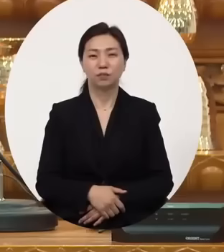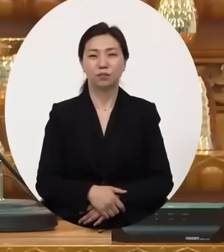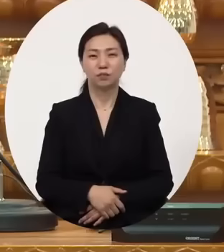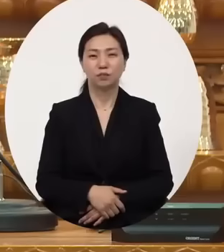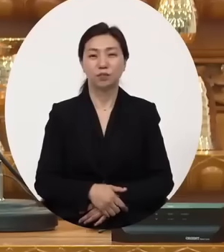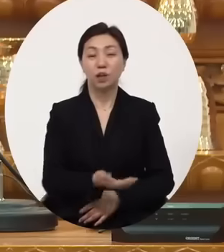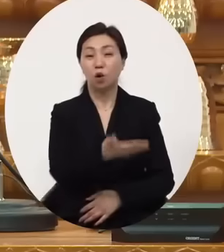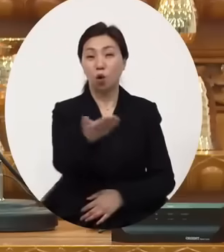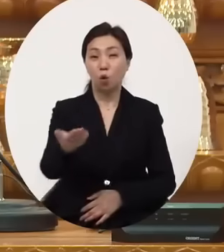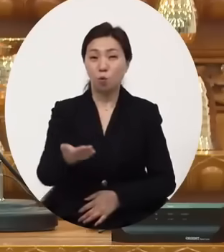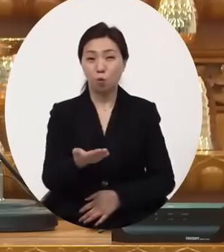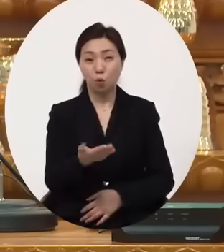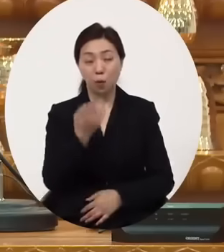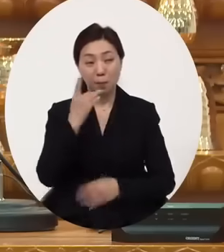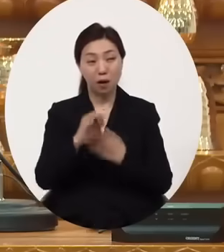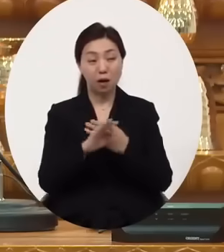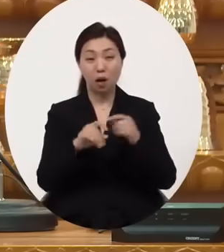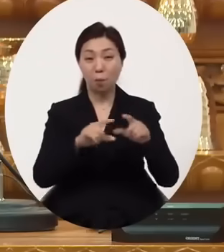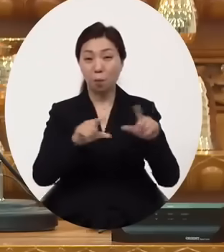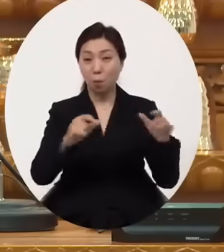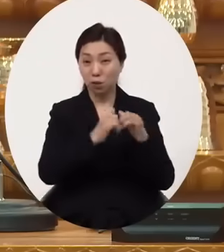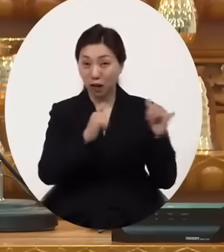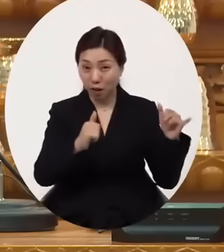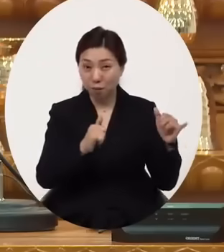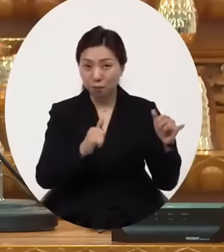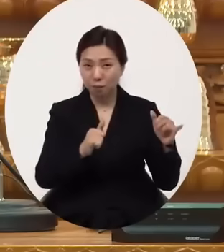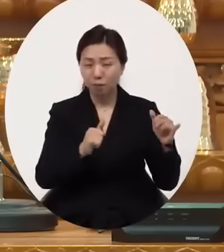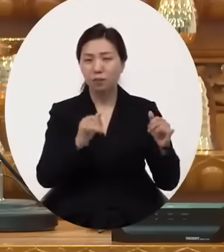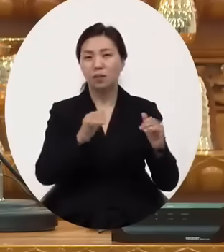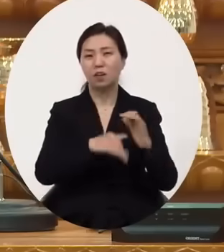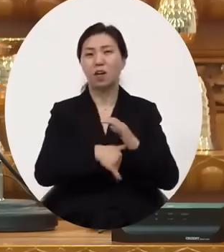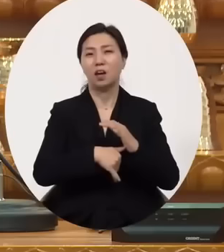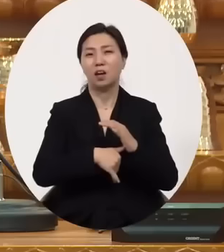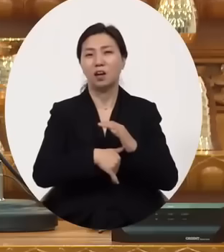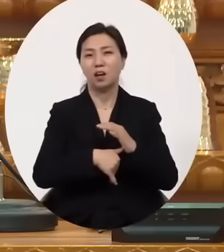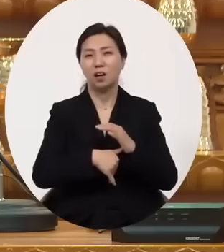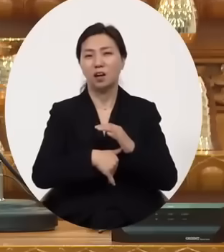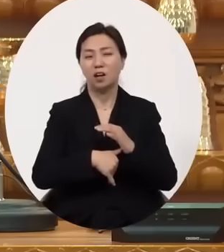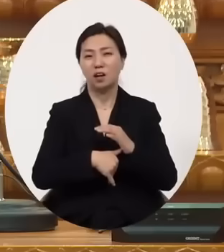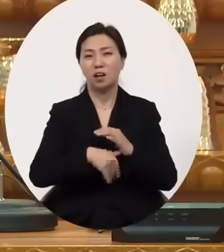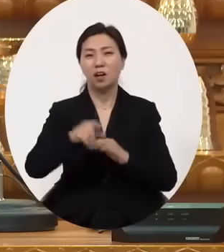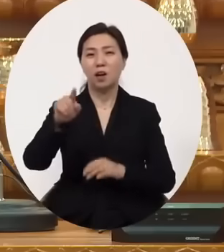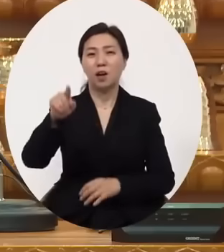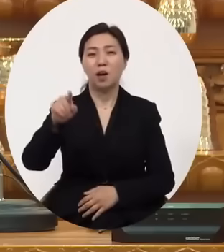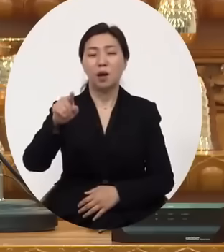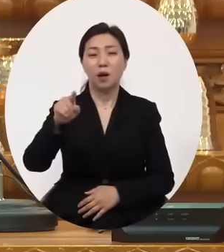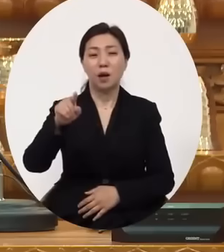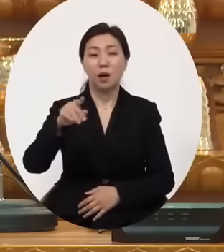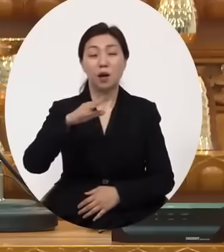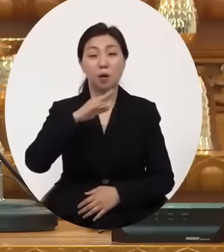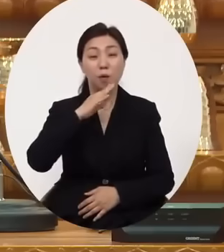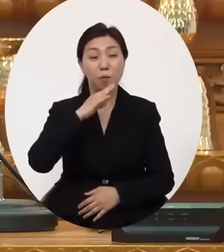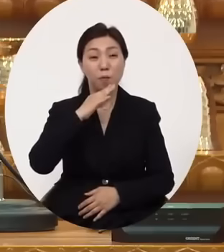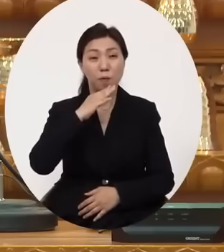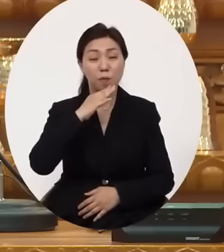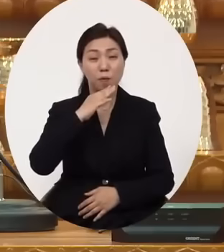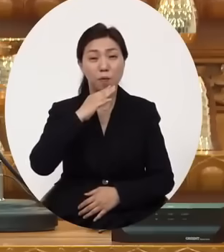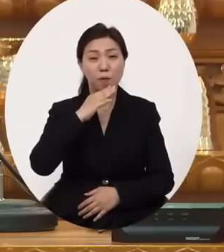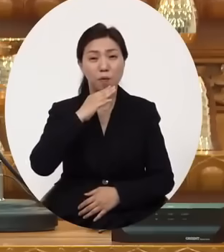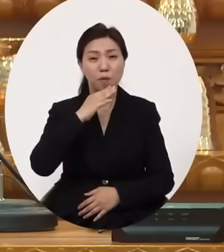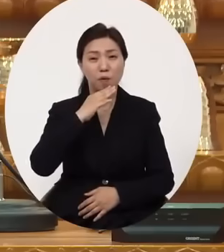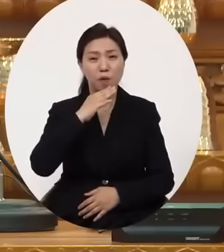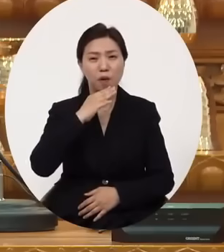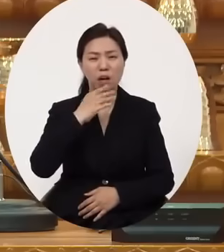알겠습니다. 여러분들 지금 보통 사람인데 절을 안 하면 여러분들 한 500m, 그게 실제로